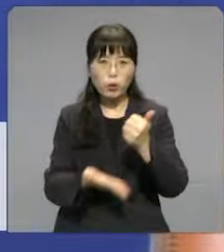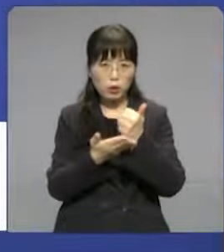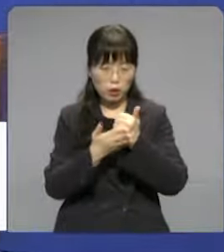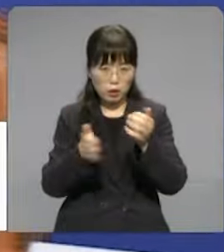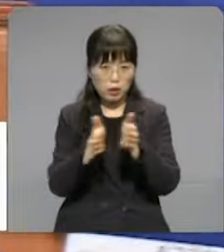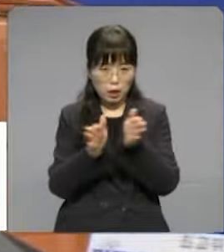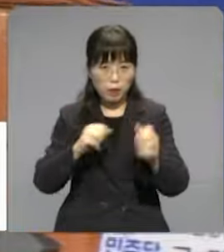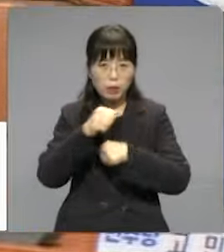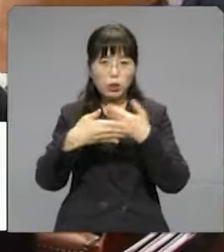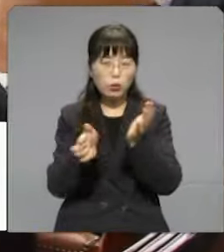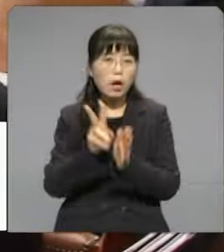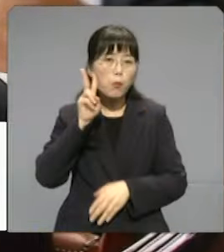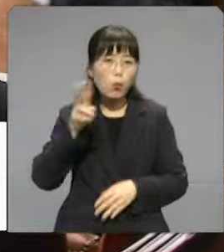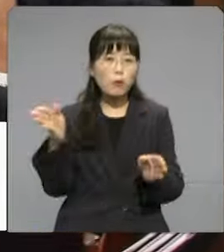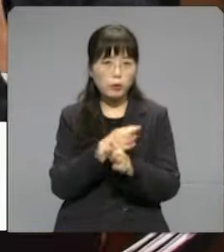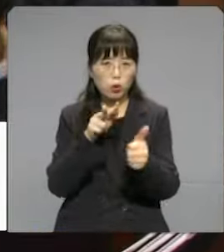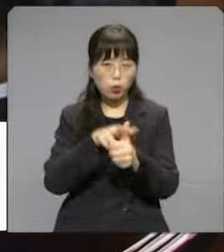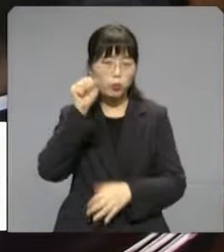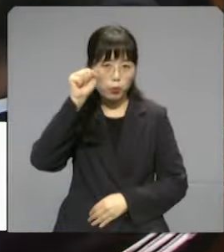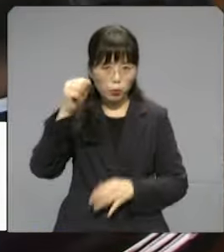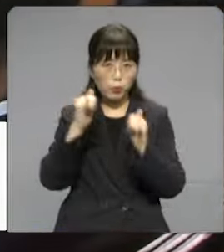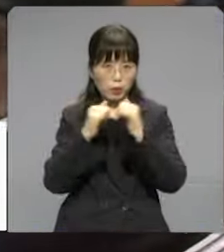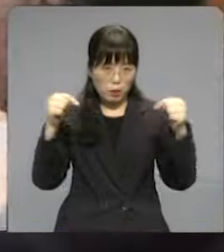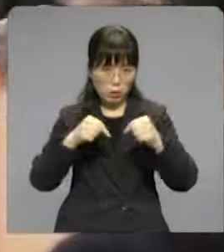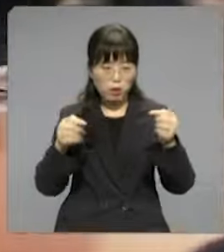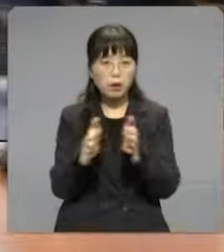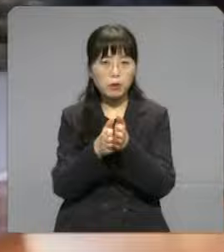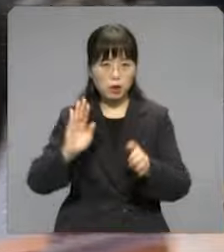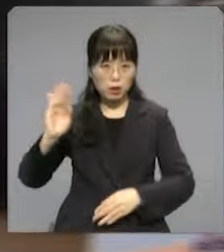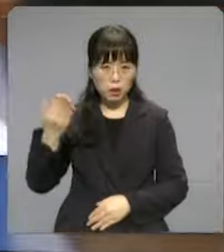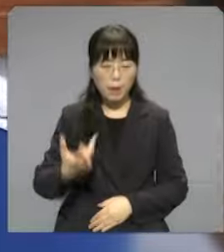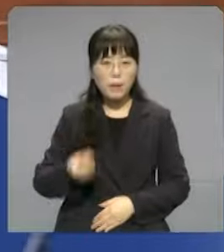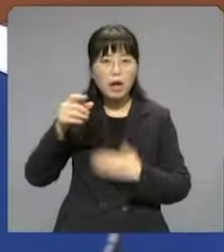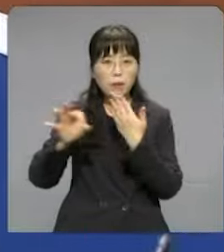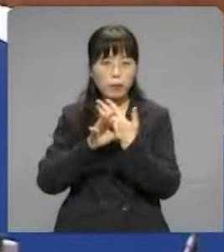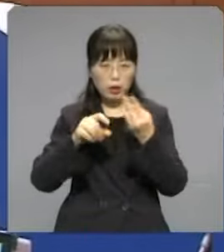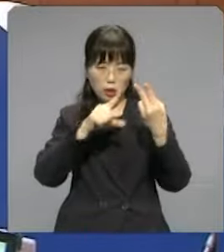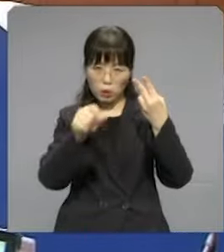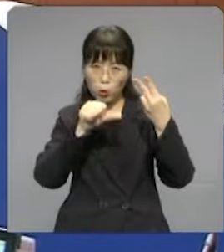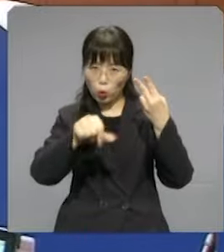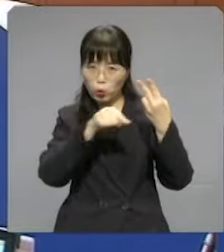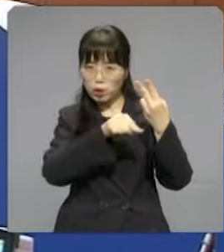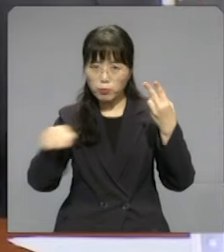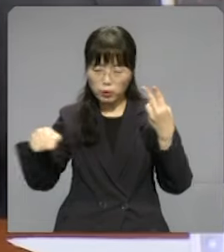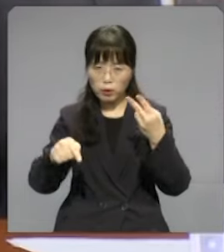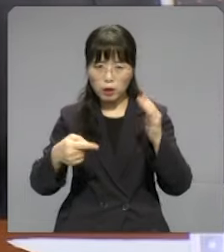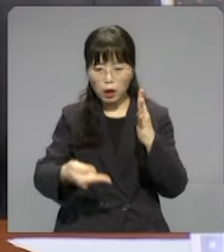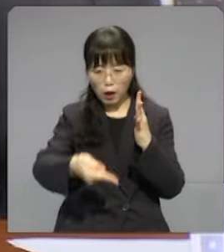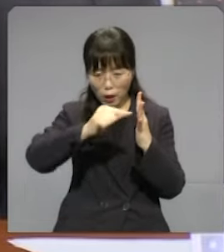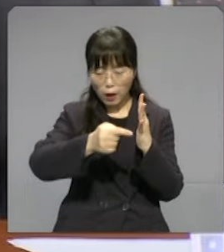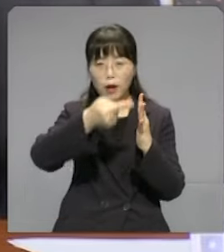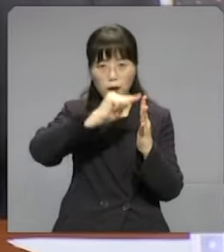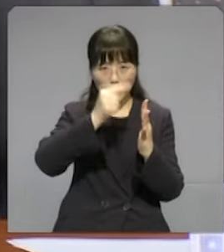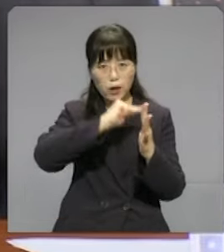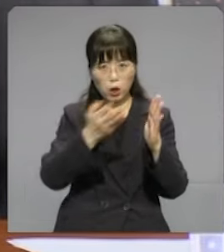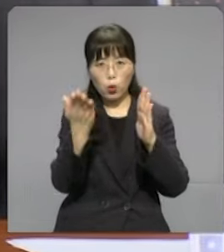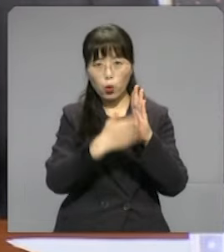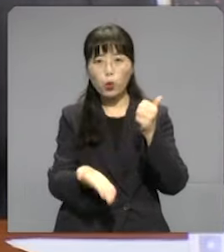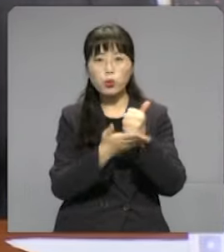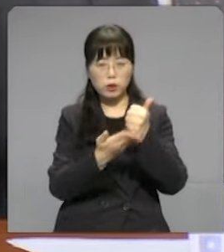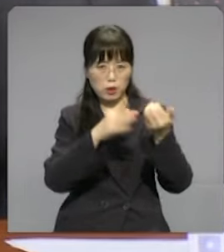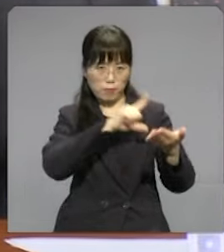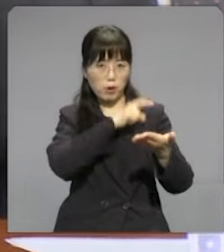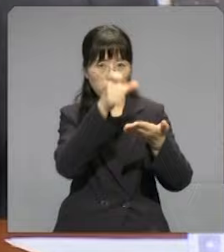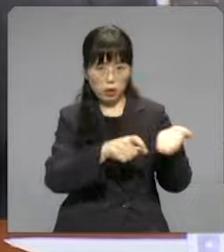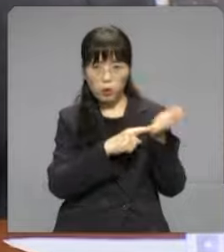민주당은 모레부터 후보 면접을 진행합니다. 이르면 다음 달 5일쯤부터 차례차례 공천 명단을 공개할 것으로